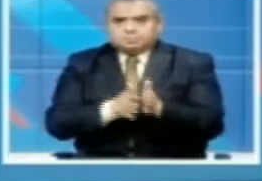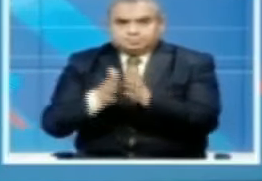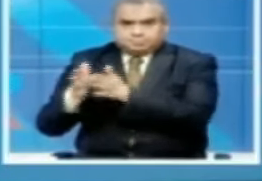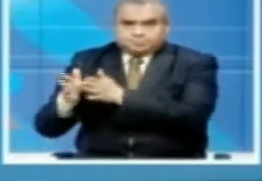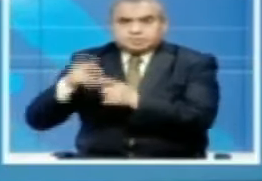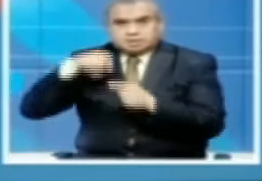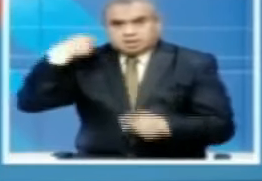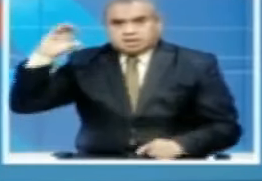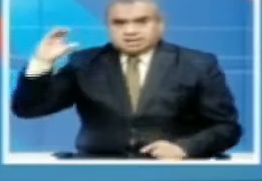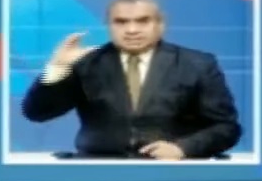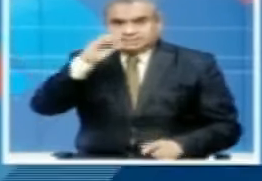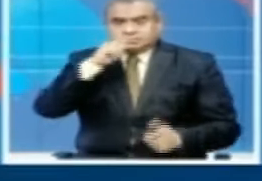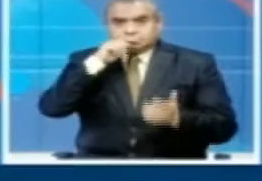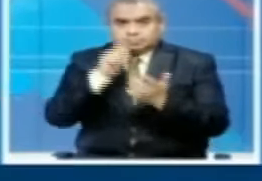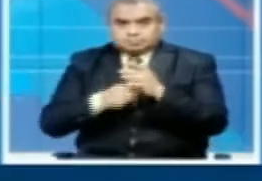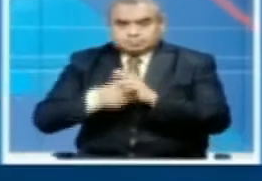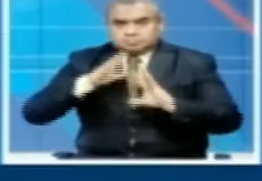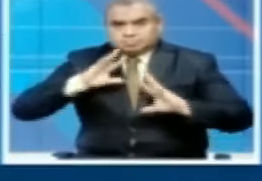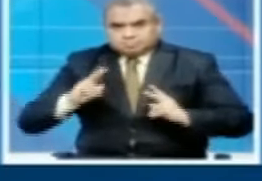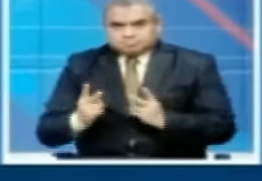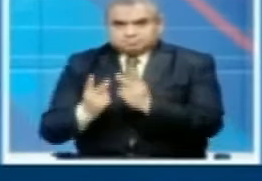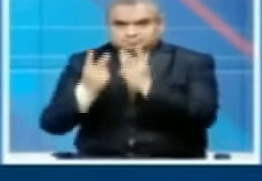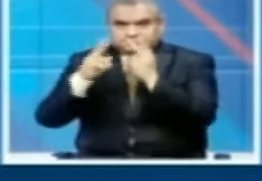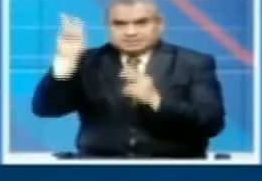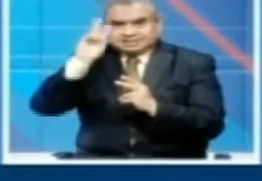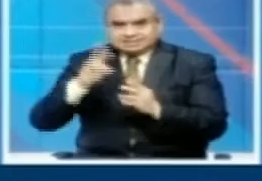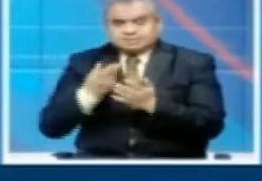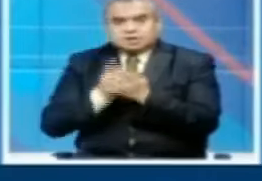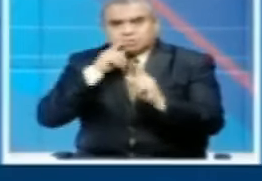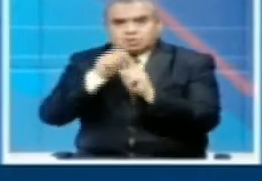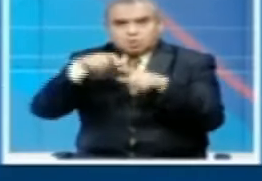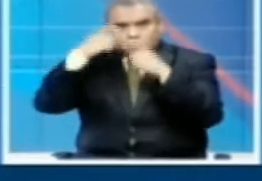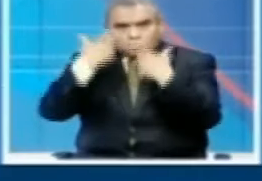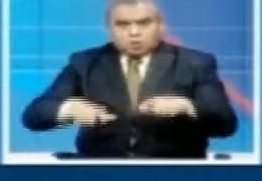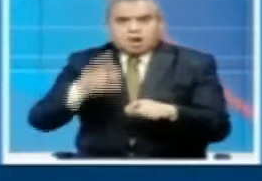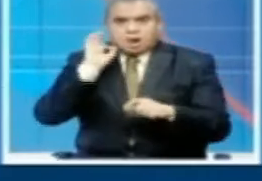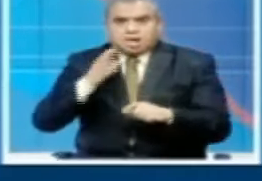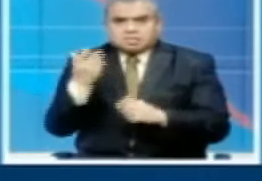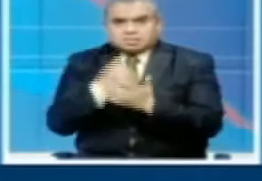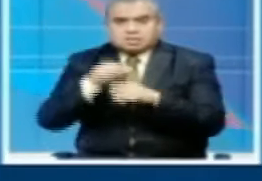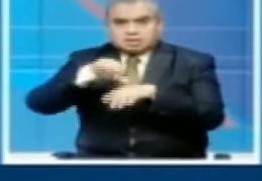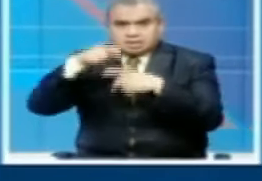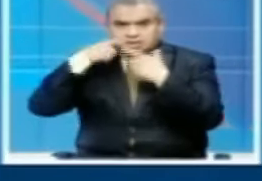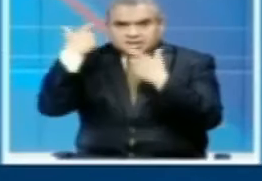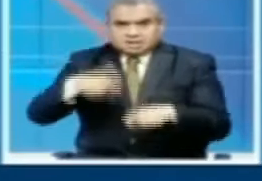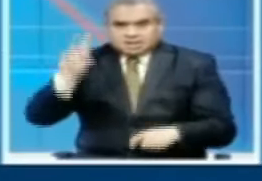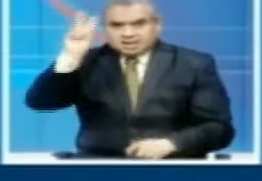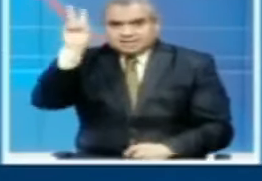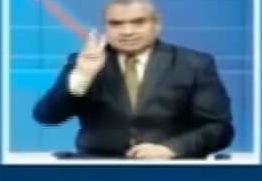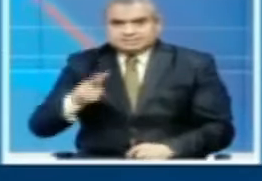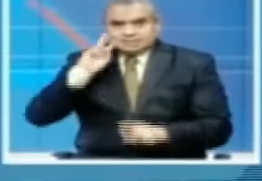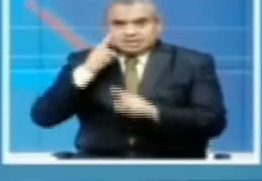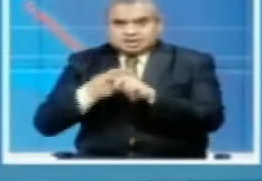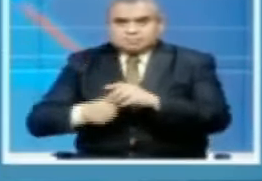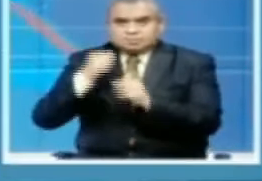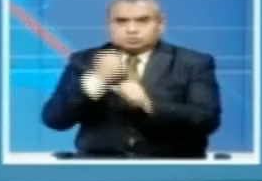الرئيس السيسي أكد كذلك أن تنمية سيناء وتعميرها هو واجب وطني مقدس، مشير إلى أن سيناء تشهد جهودا غير